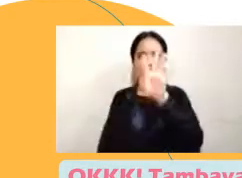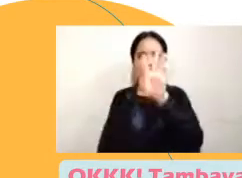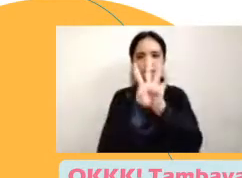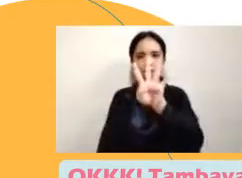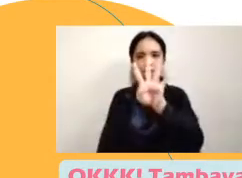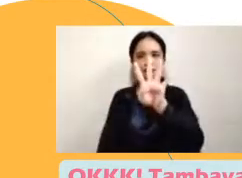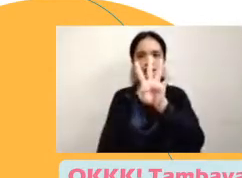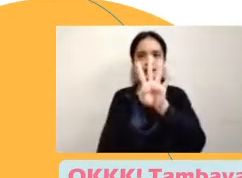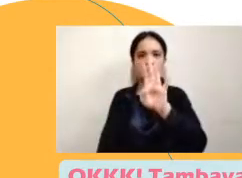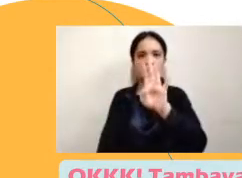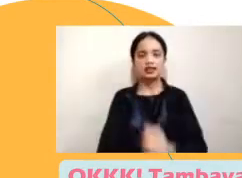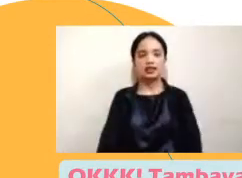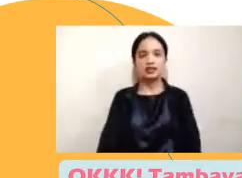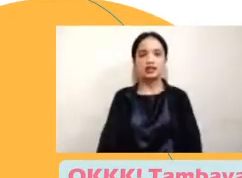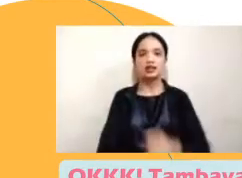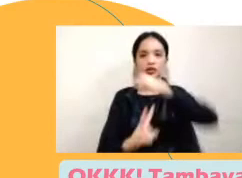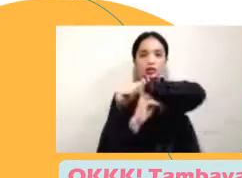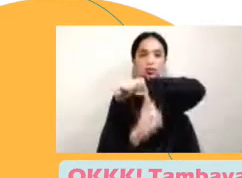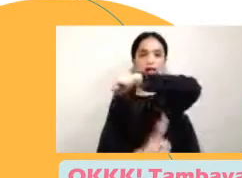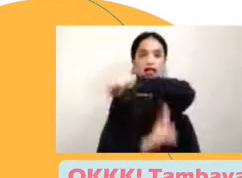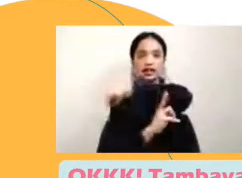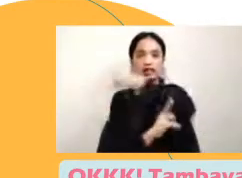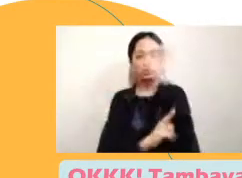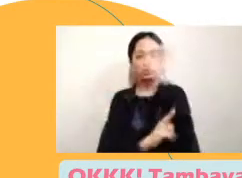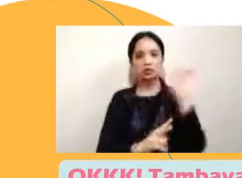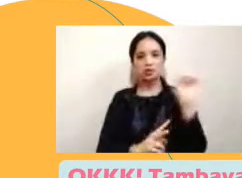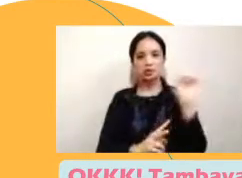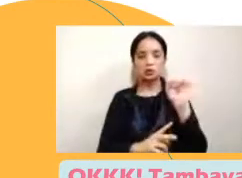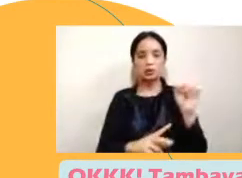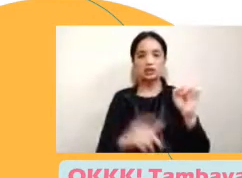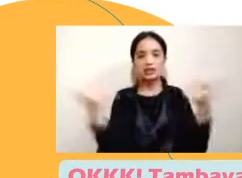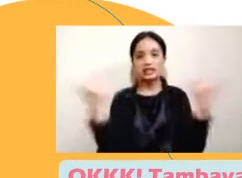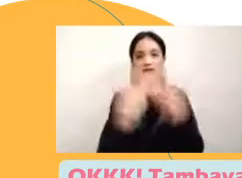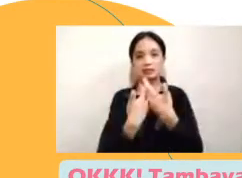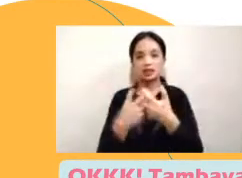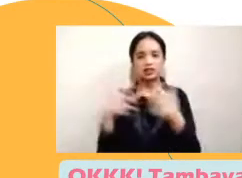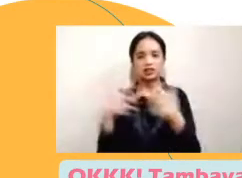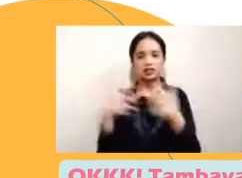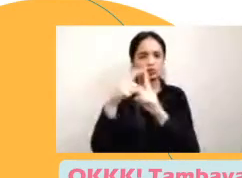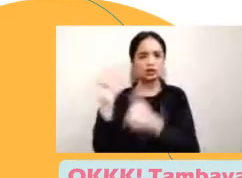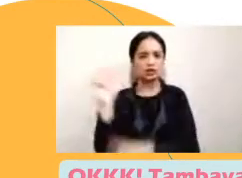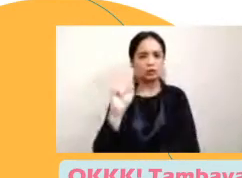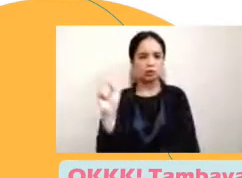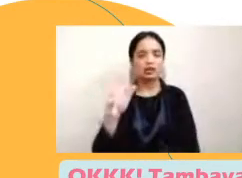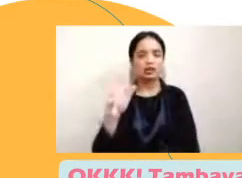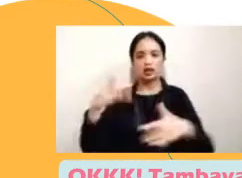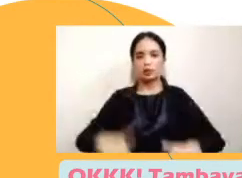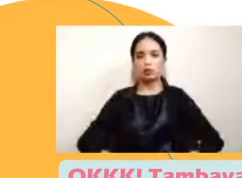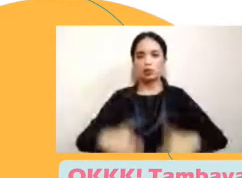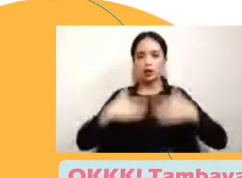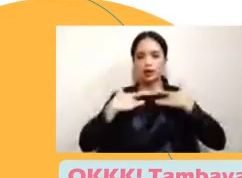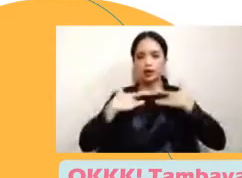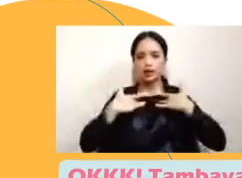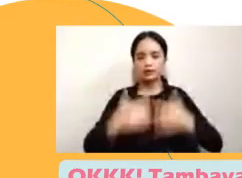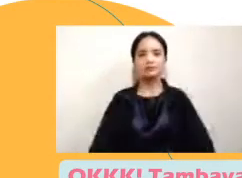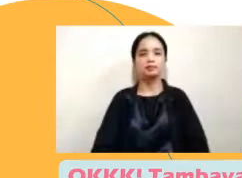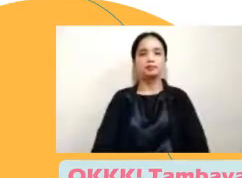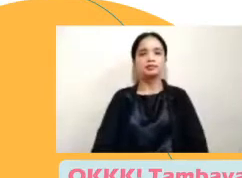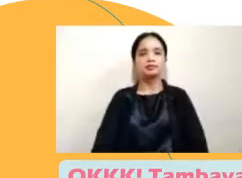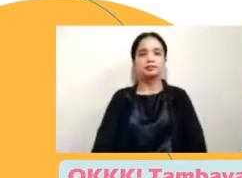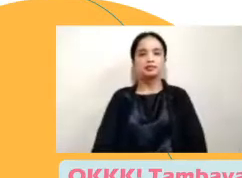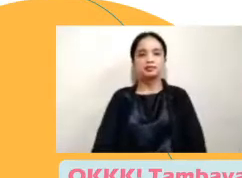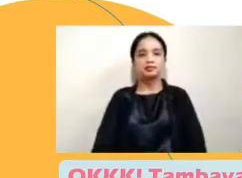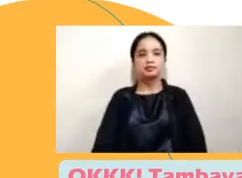tulay. Nag-rhyme sa tulay. Buhay. Okay.